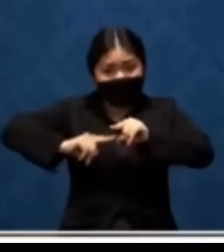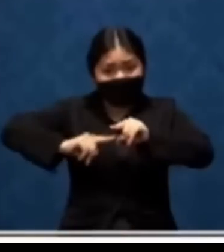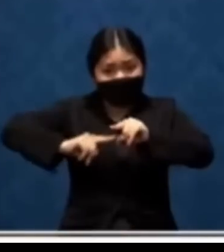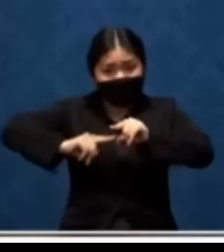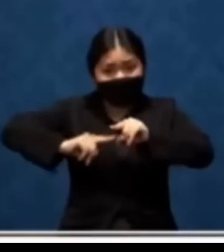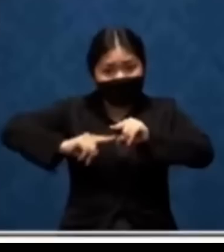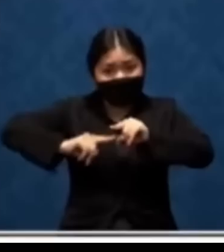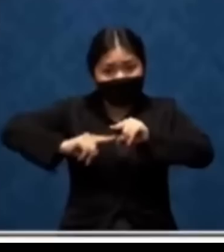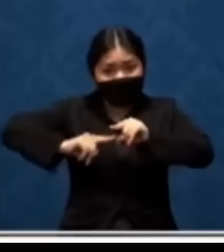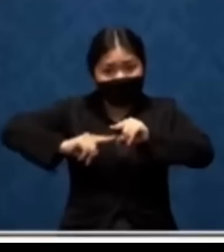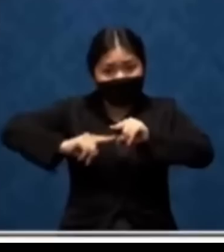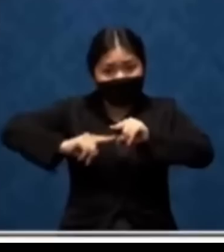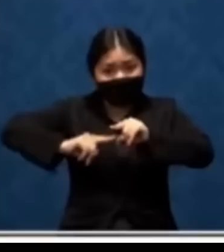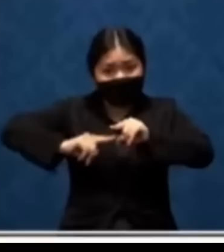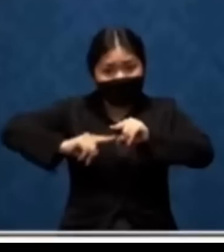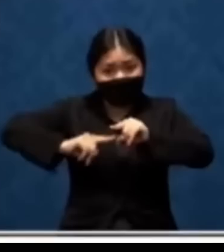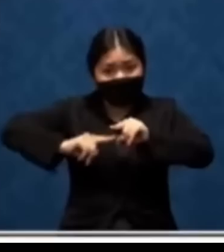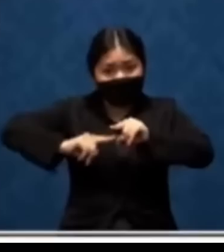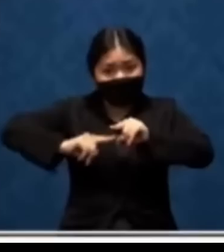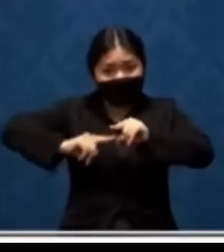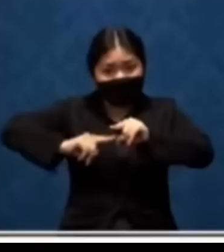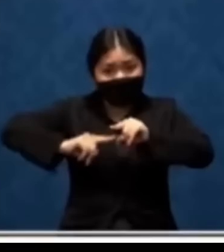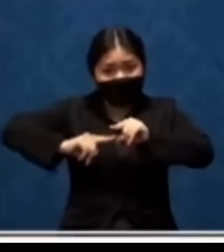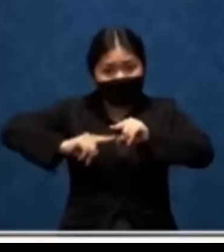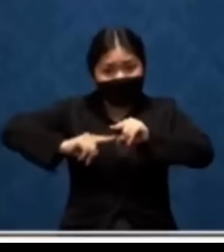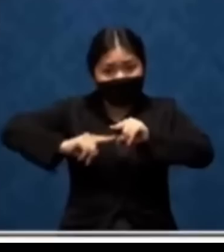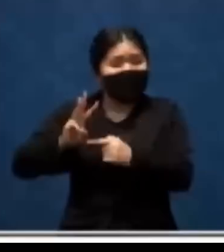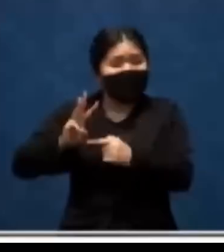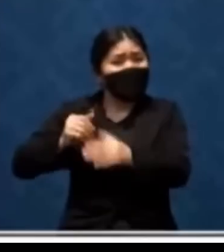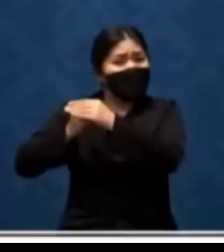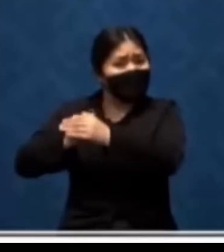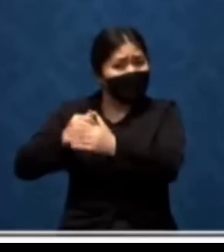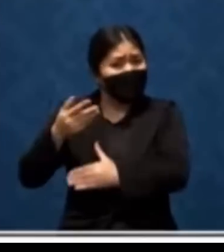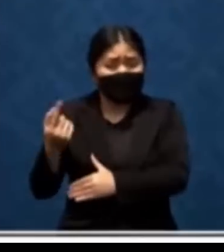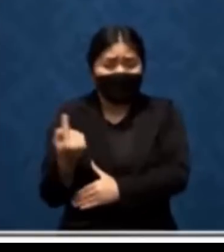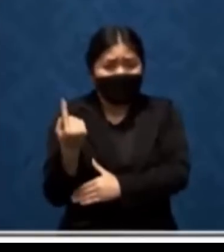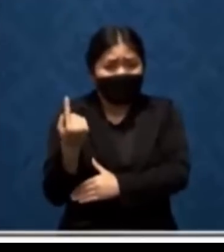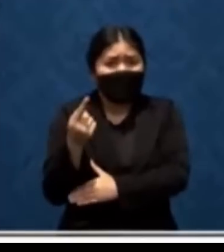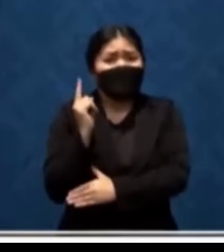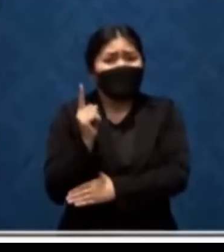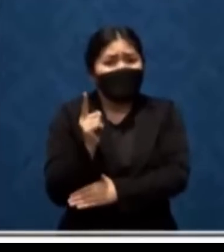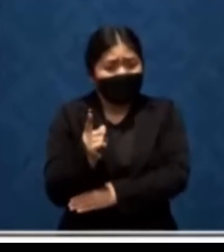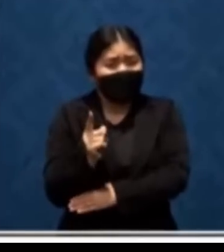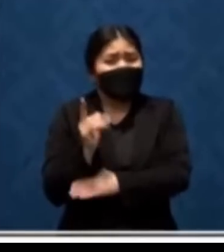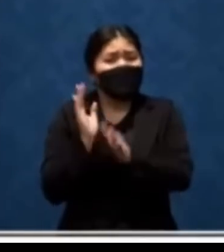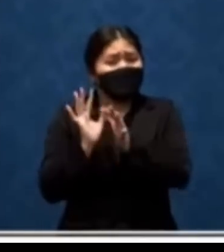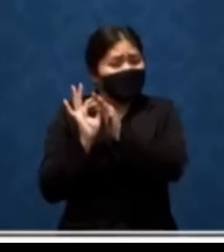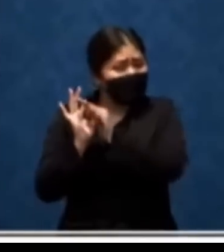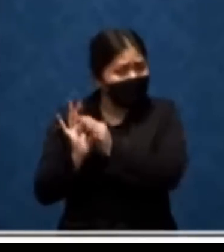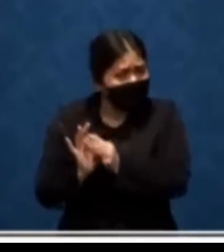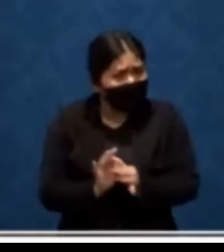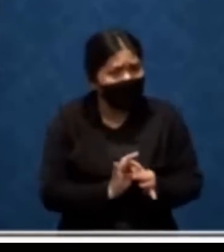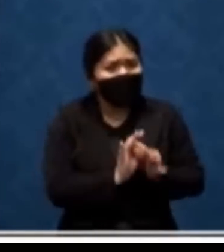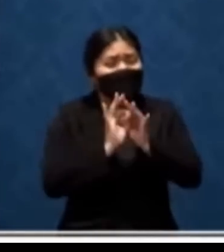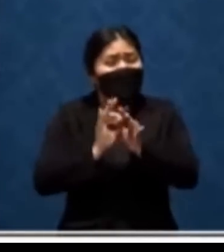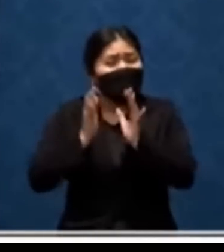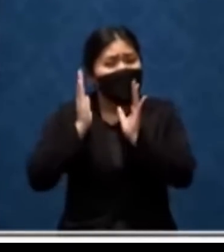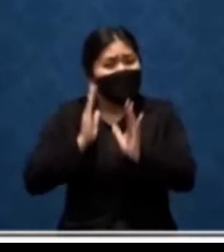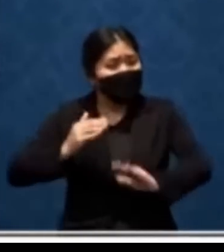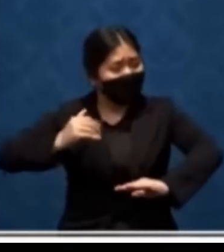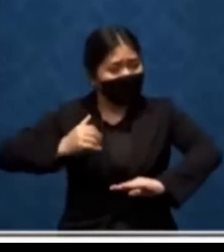แค่เพียงตู้ห่าวทั้งที่ความเป็นจริงความเกี่ยวข้องมันมีบุคคลที่มีอำนาจเกี่ยวข้องจำนวนม